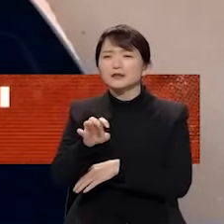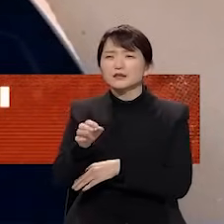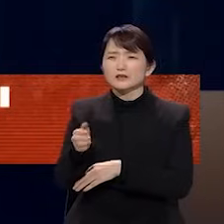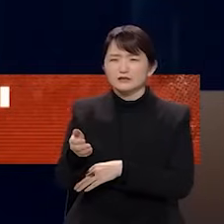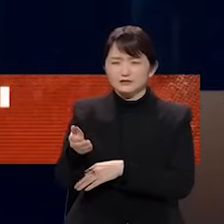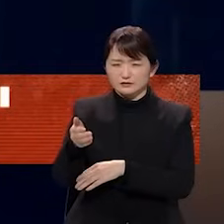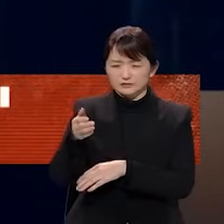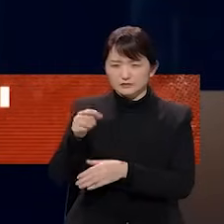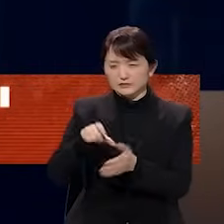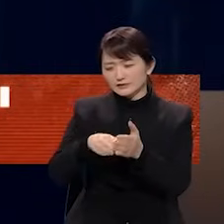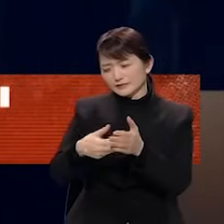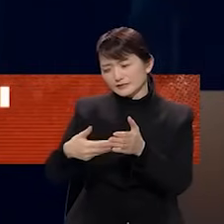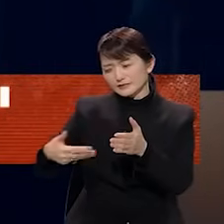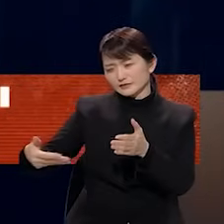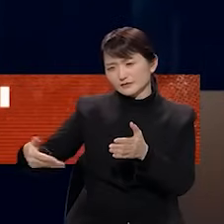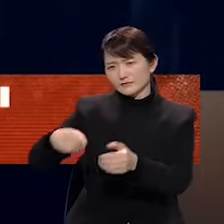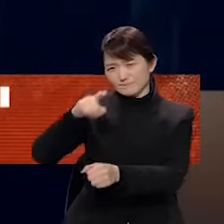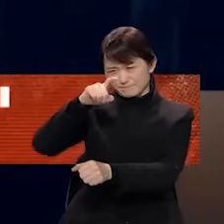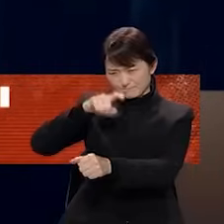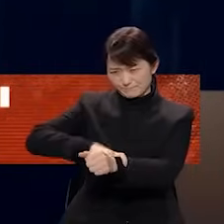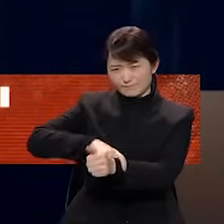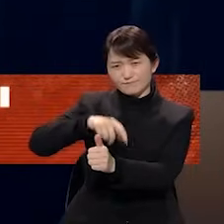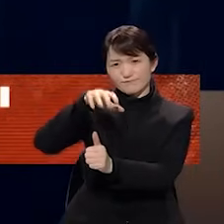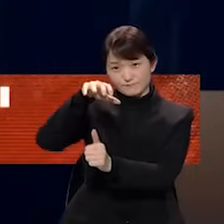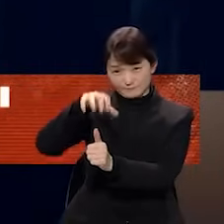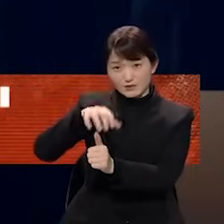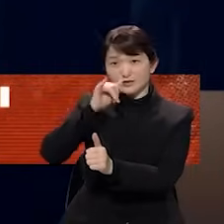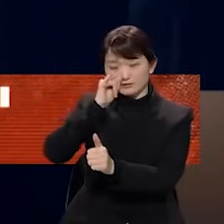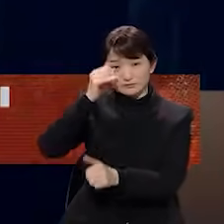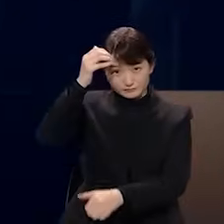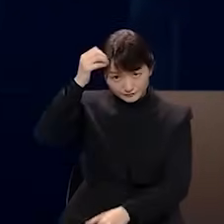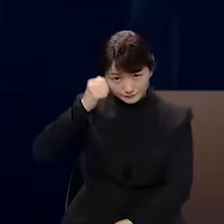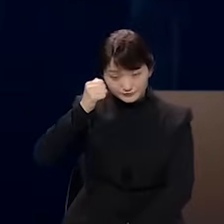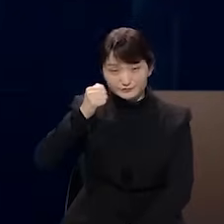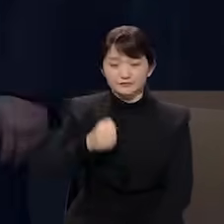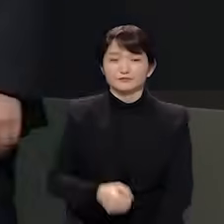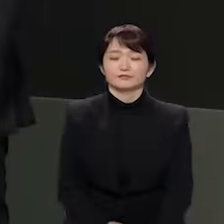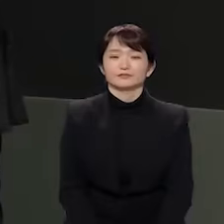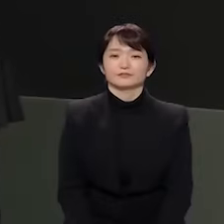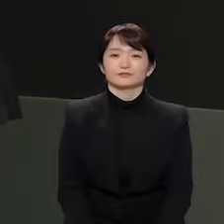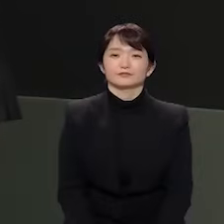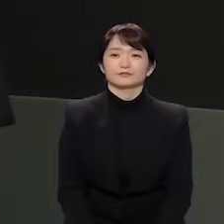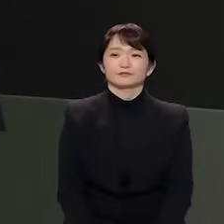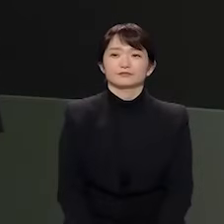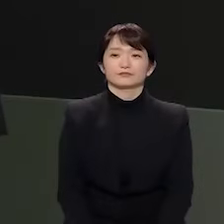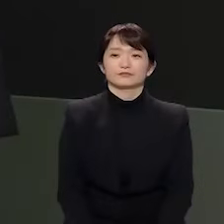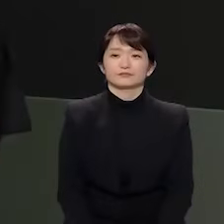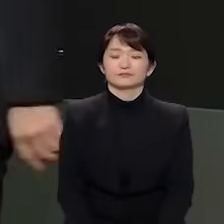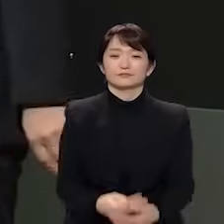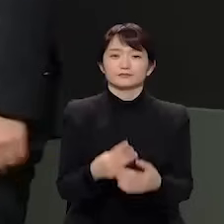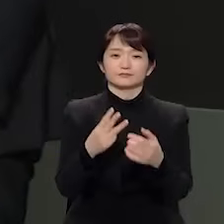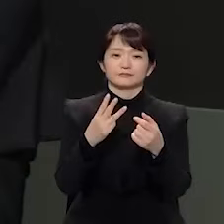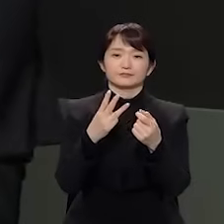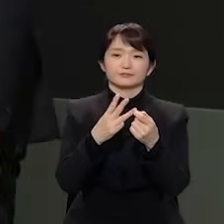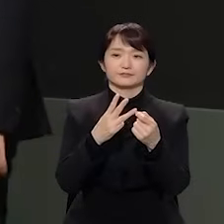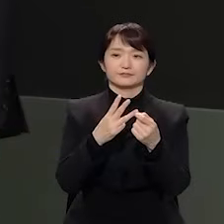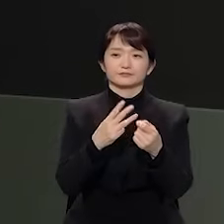새구 아을 찰 날이 있다는 거죠 명심하시기 바랍니다 그렇군요 알겠습니다 자 다음